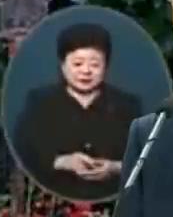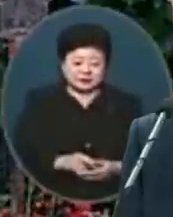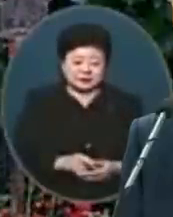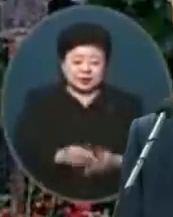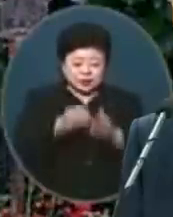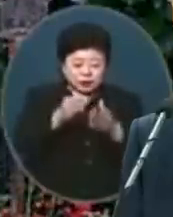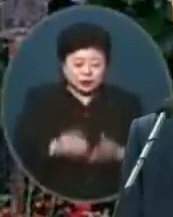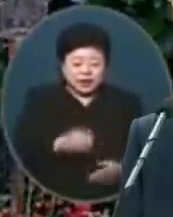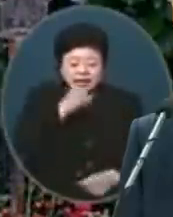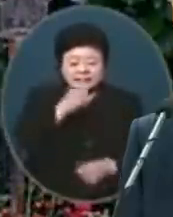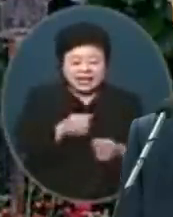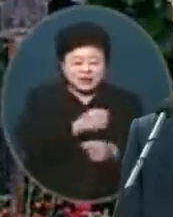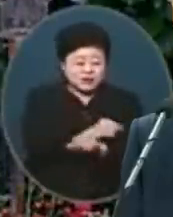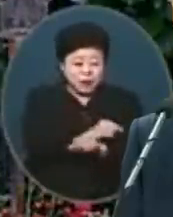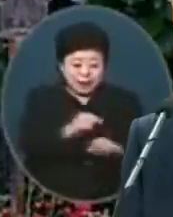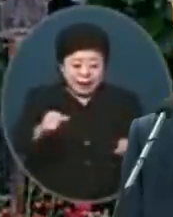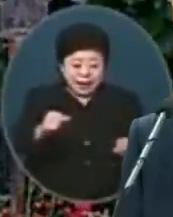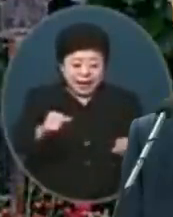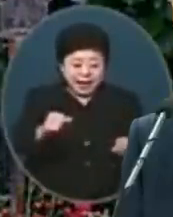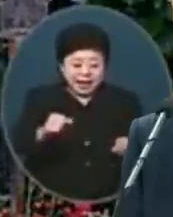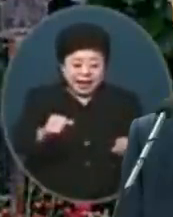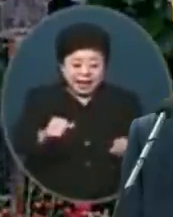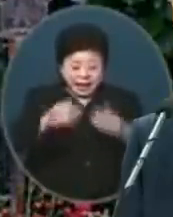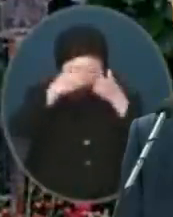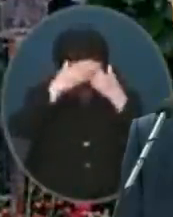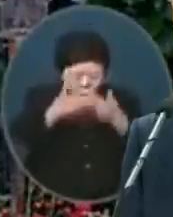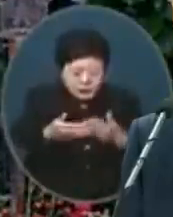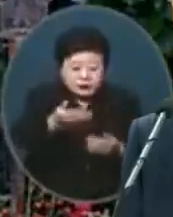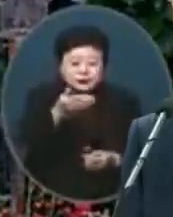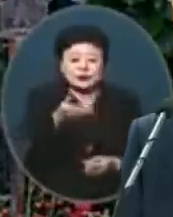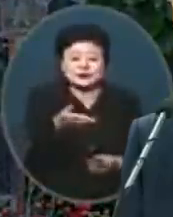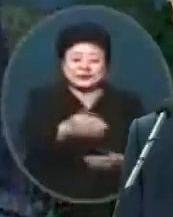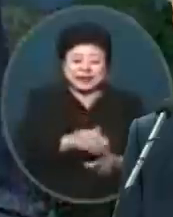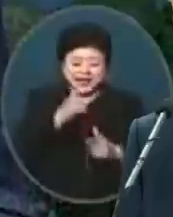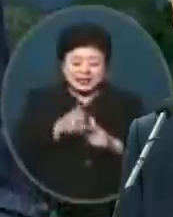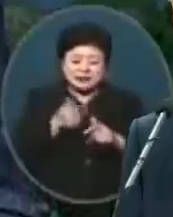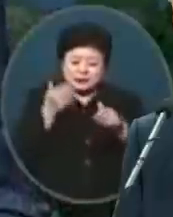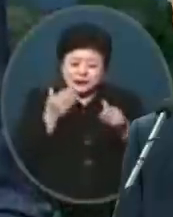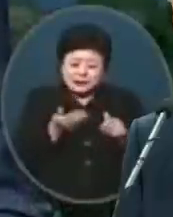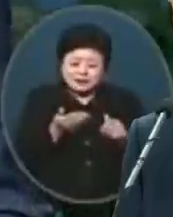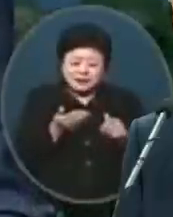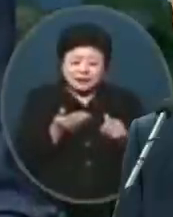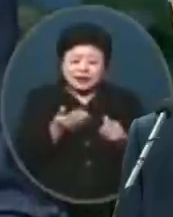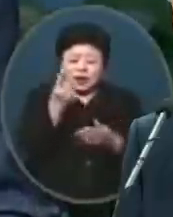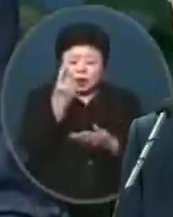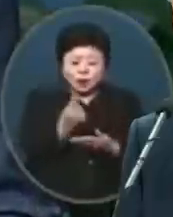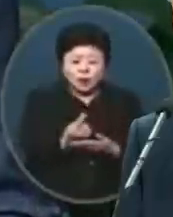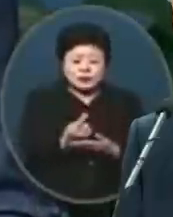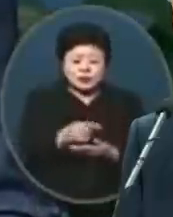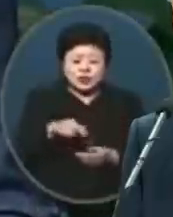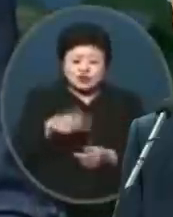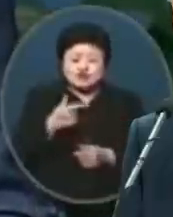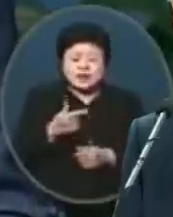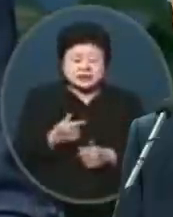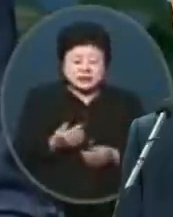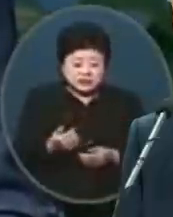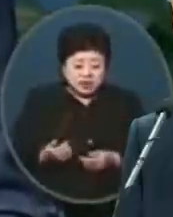믿음을 통한 자유와 해방을 값없이 주셨습니다. 예수님 오시기 600여 년